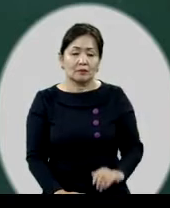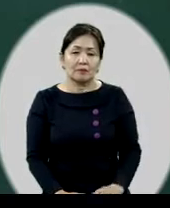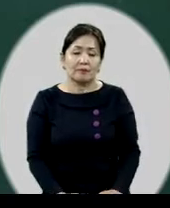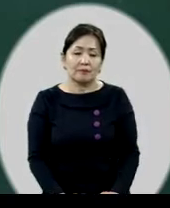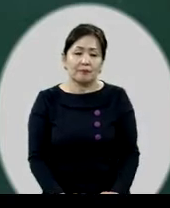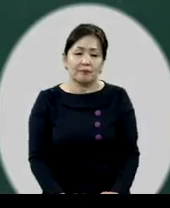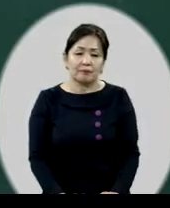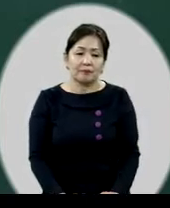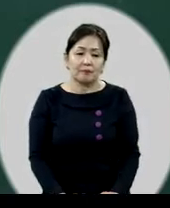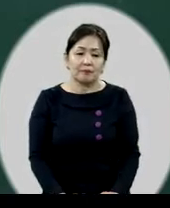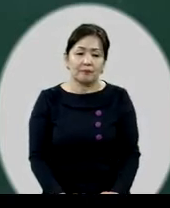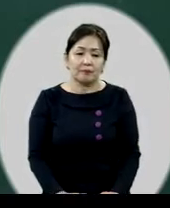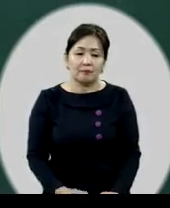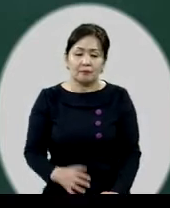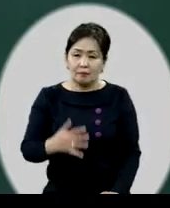Бичицгээе.